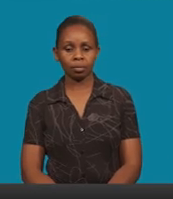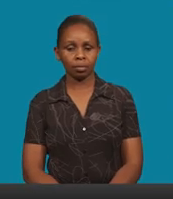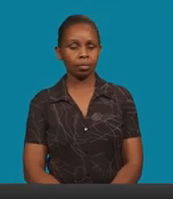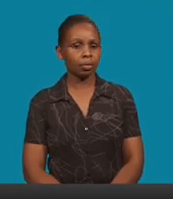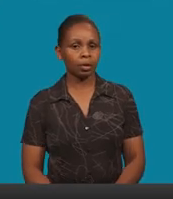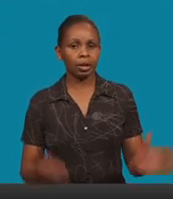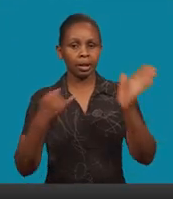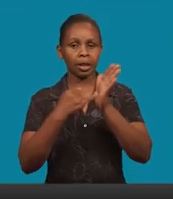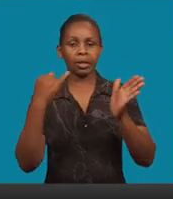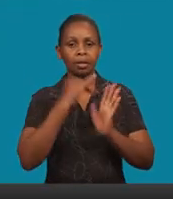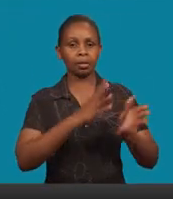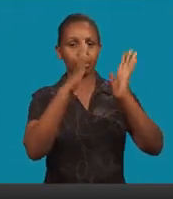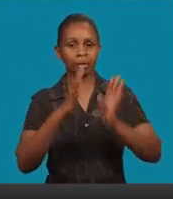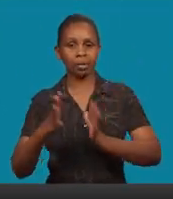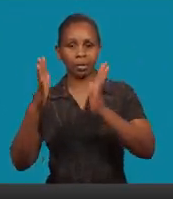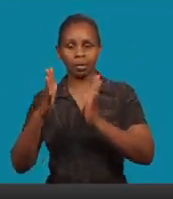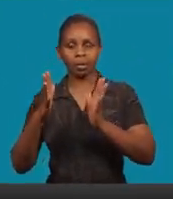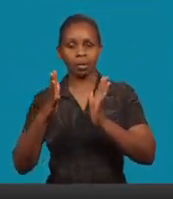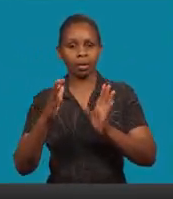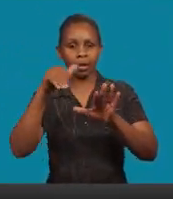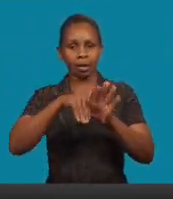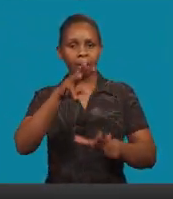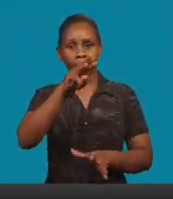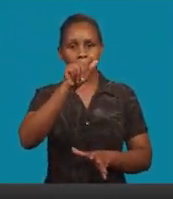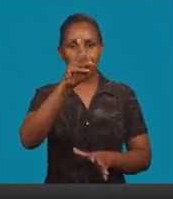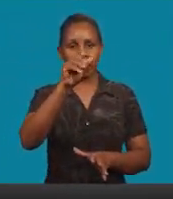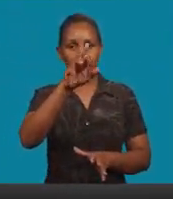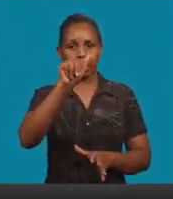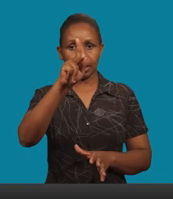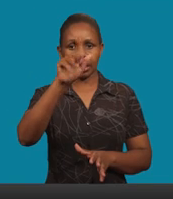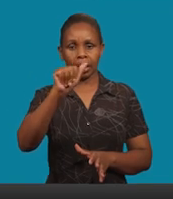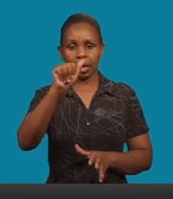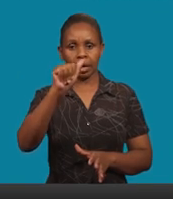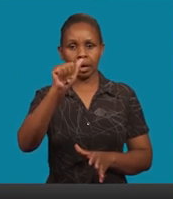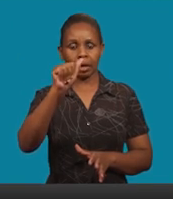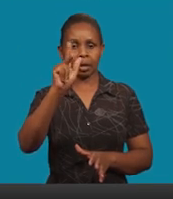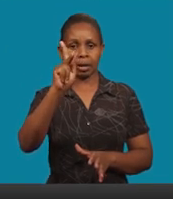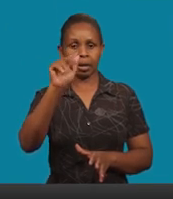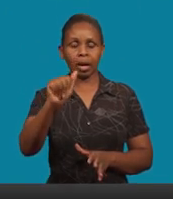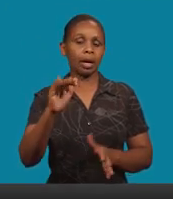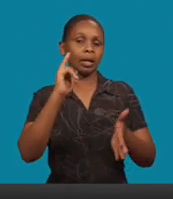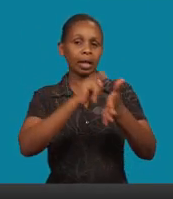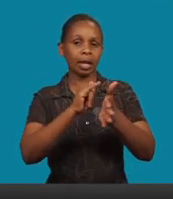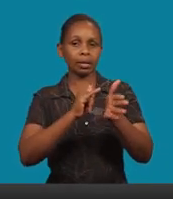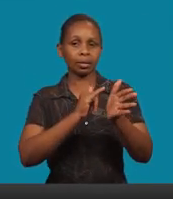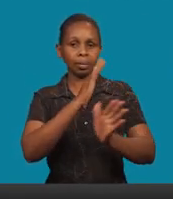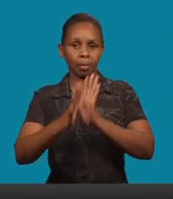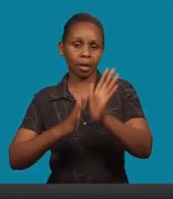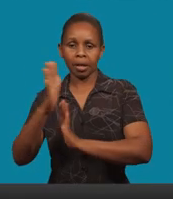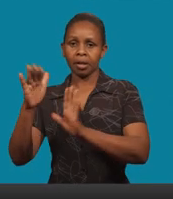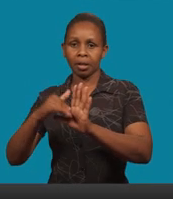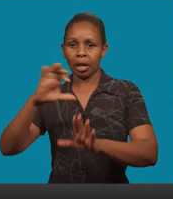Madaraka Day celebration here. Ni katika sherehe za 60 za madaraka zilizoandaliwa katika uwanja wa Moi, kaunti ya